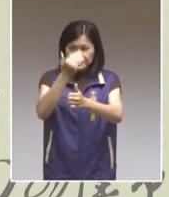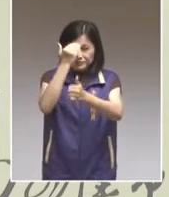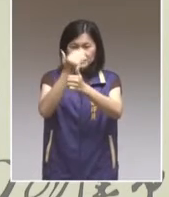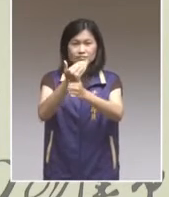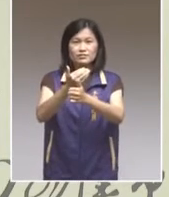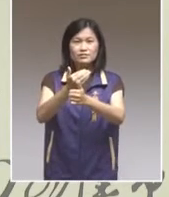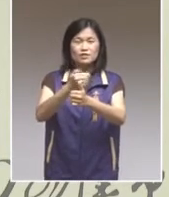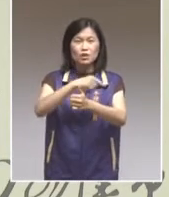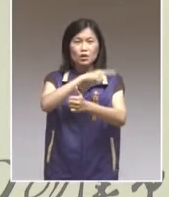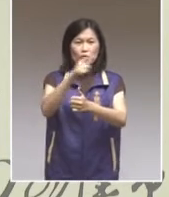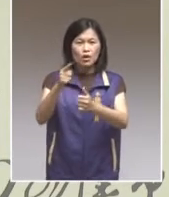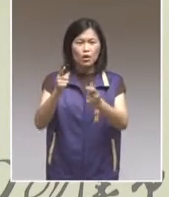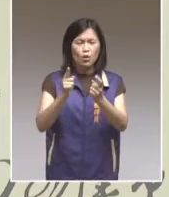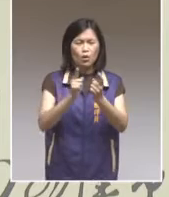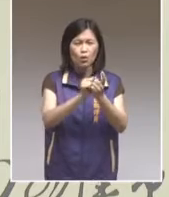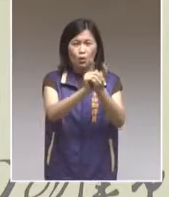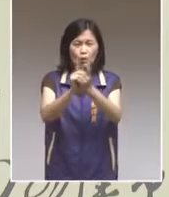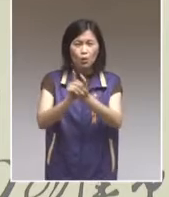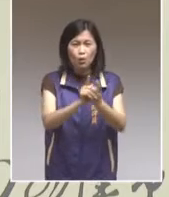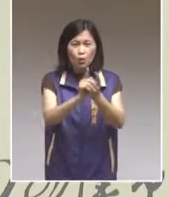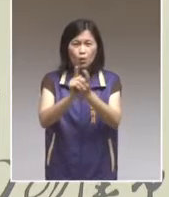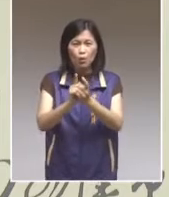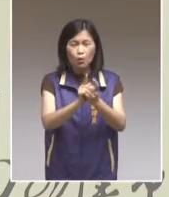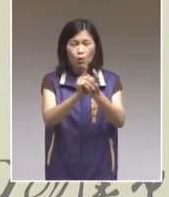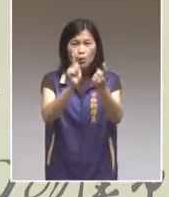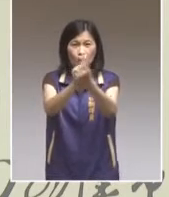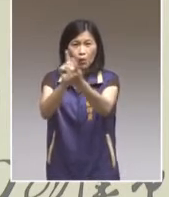咱要跟他接触的人家里的人